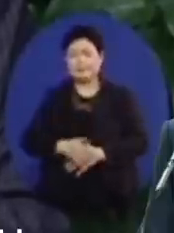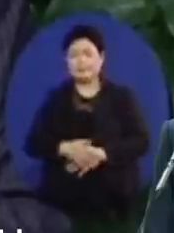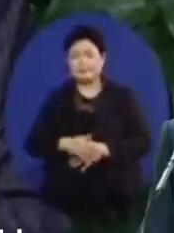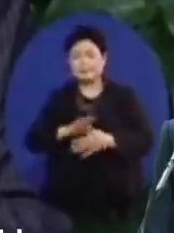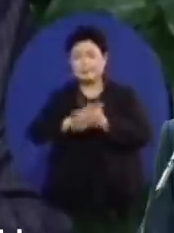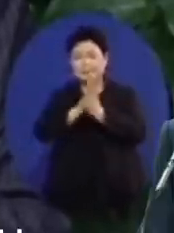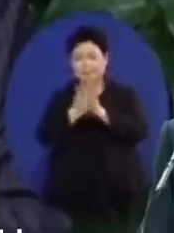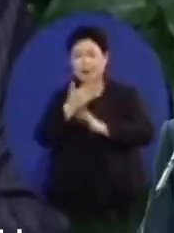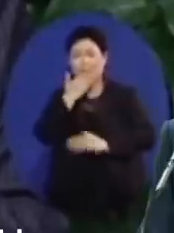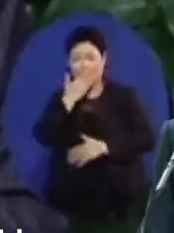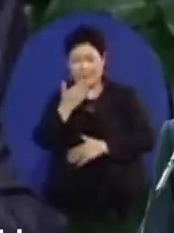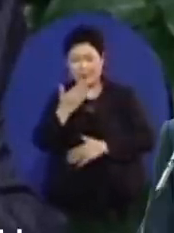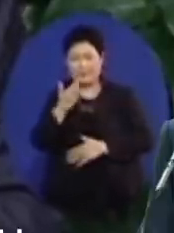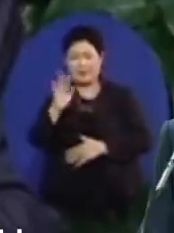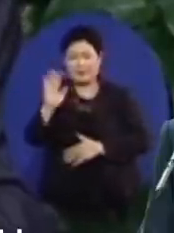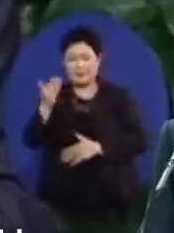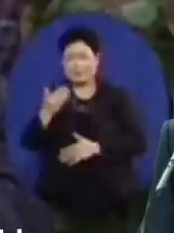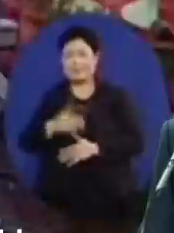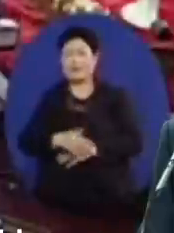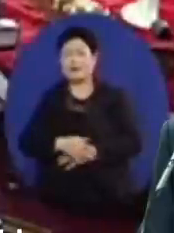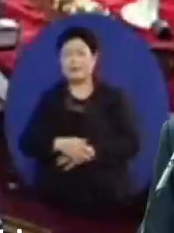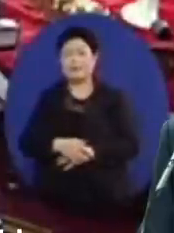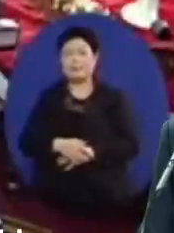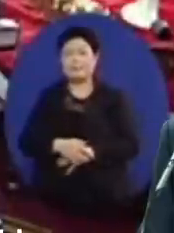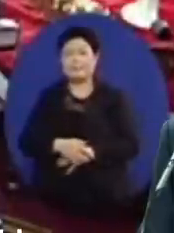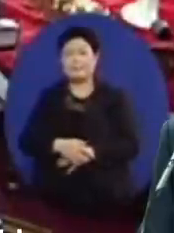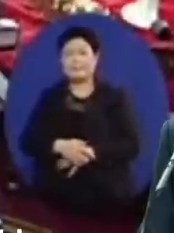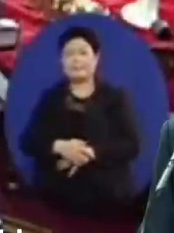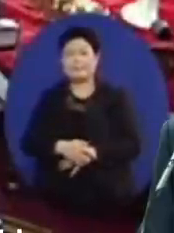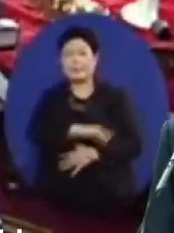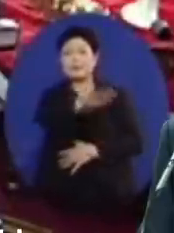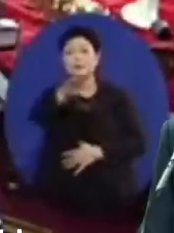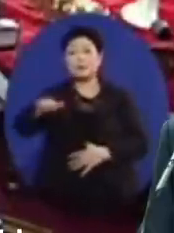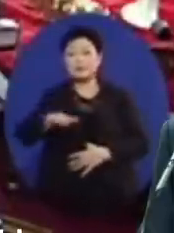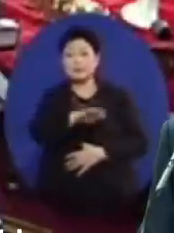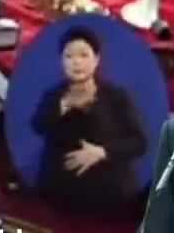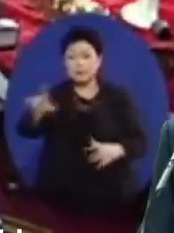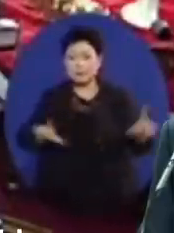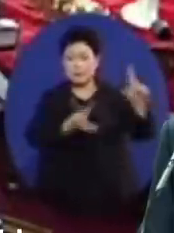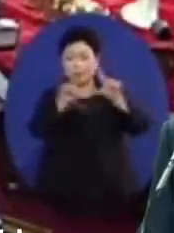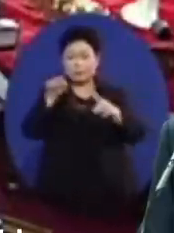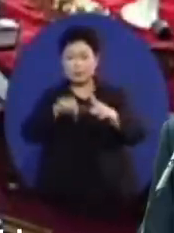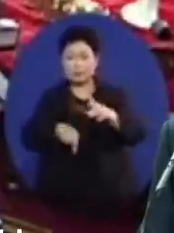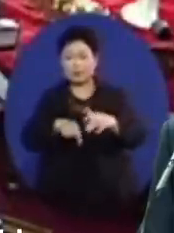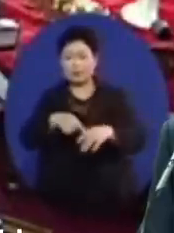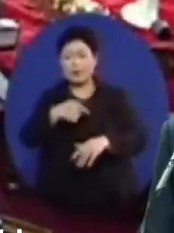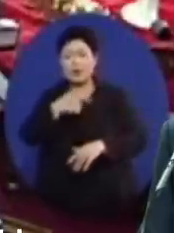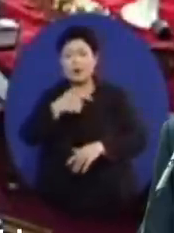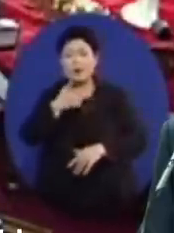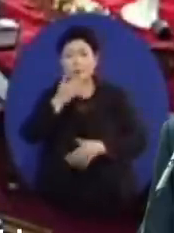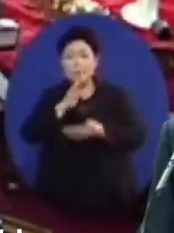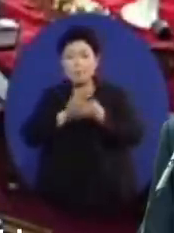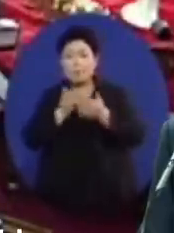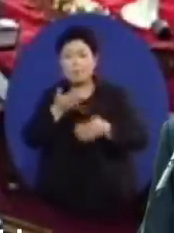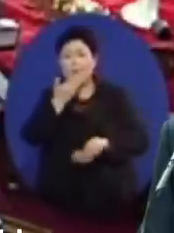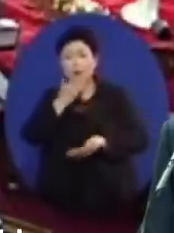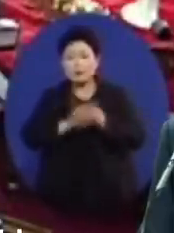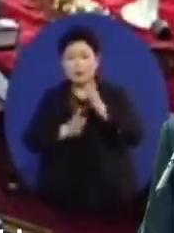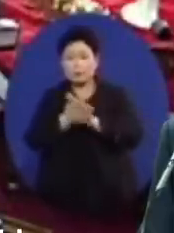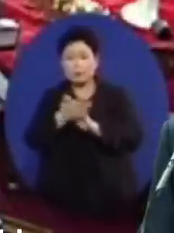변화가 다가오게 돼 있는 것입니다. 우리는 우리의 삶 속에 기근이 다가오지 않게